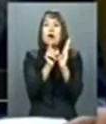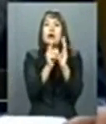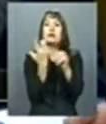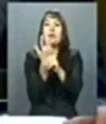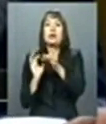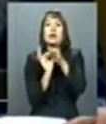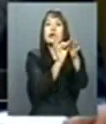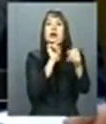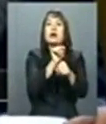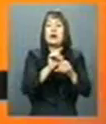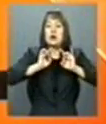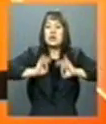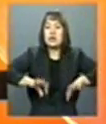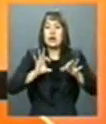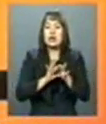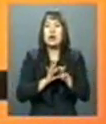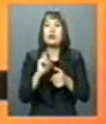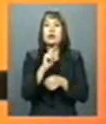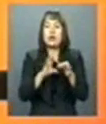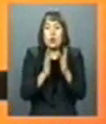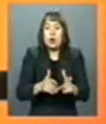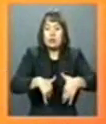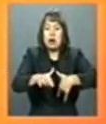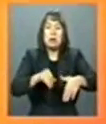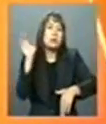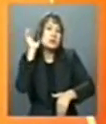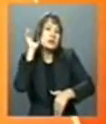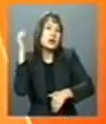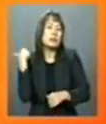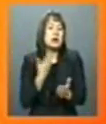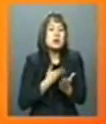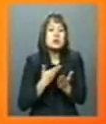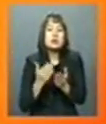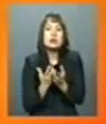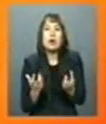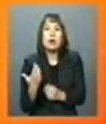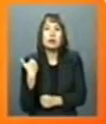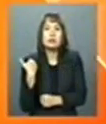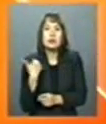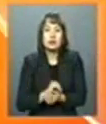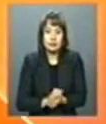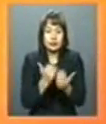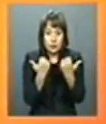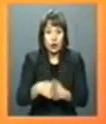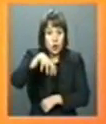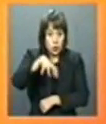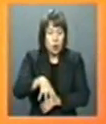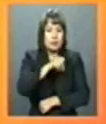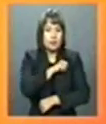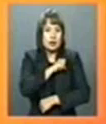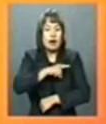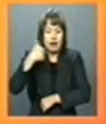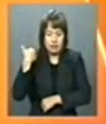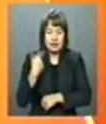อการทำให้ประชาชนหลงเชื่อและจูงใจให้ประชาชนซื้อผลิตภัณฑ์แม้ขณะนี้จะมีกรมศาสนาแต่ก็ยังไม่มีข้อกำหน